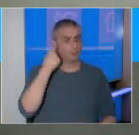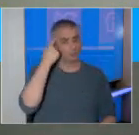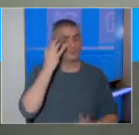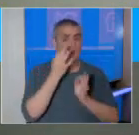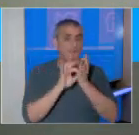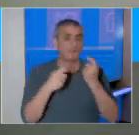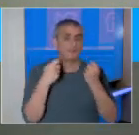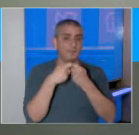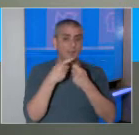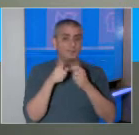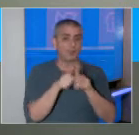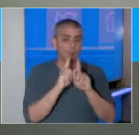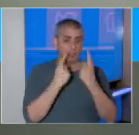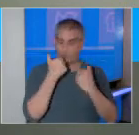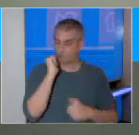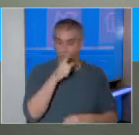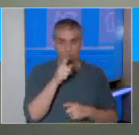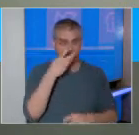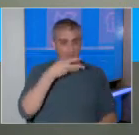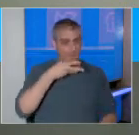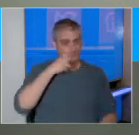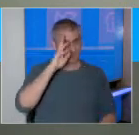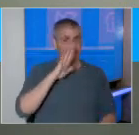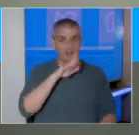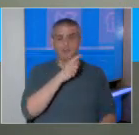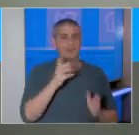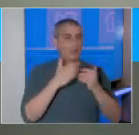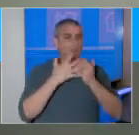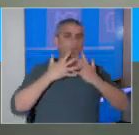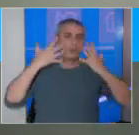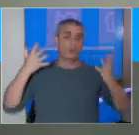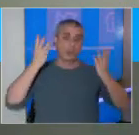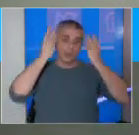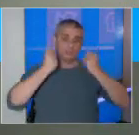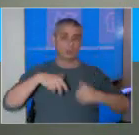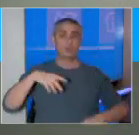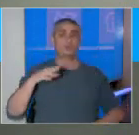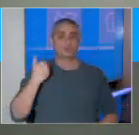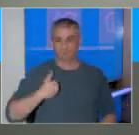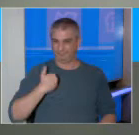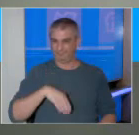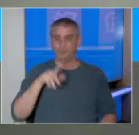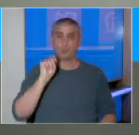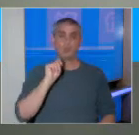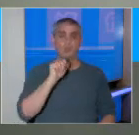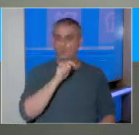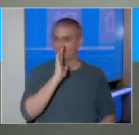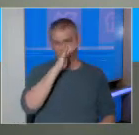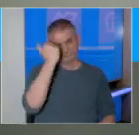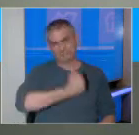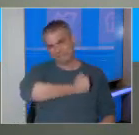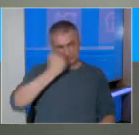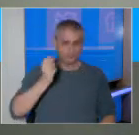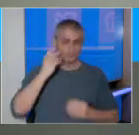הפרטים לגבי אותו אירוע אתמול בביתר עילית, אנחנו יודעים שמדובר בחתונה גדולה מאוד של חסידות תולדות אברהם יצחק, חסידות מאוד קיצונית